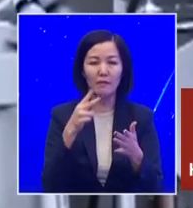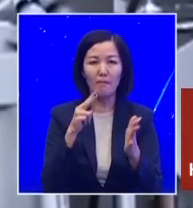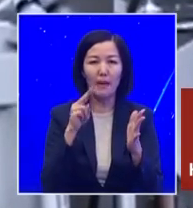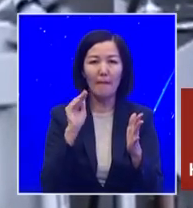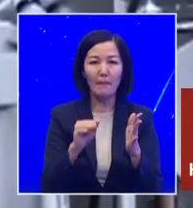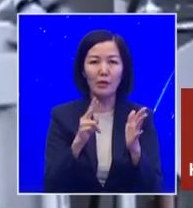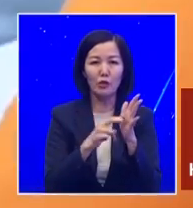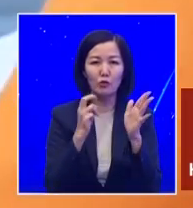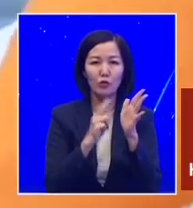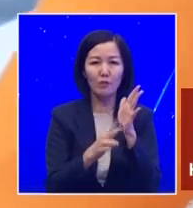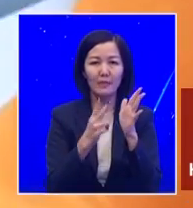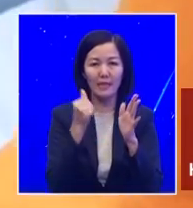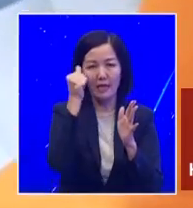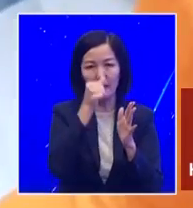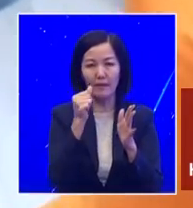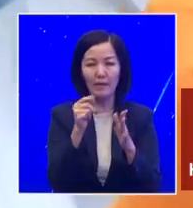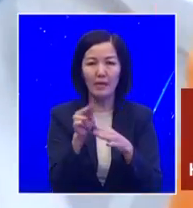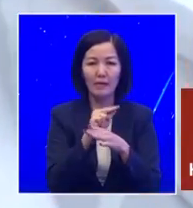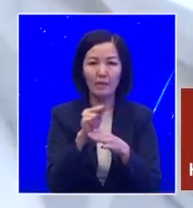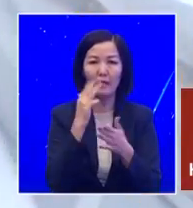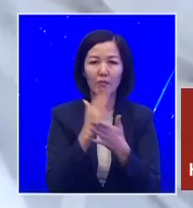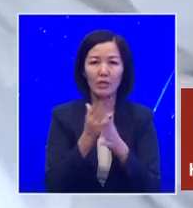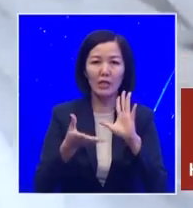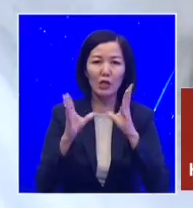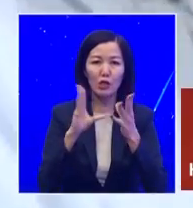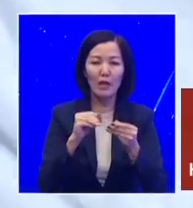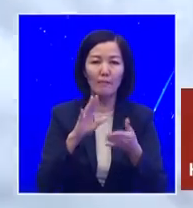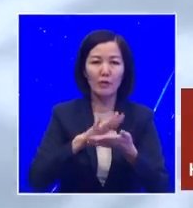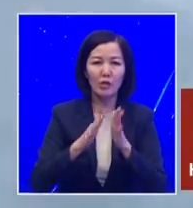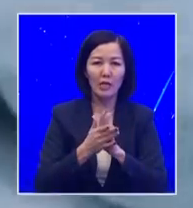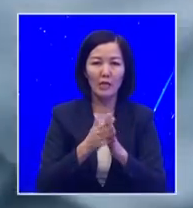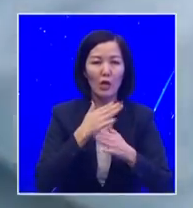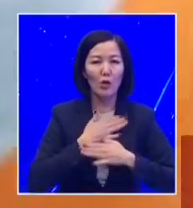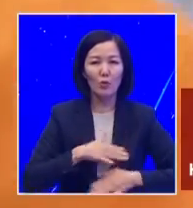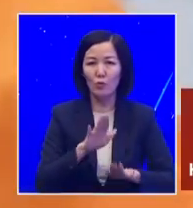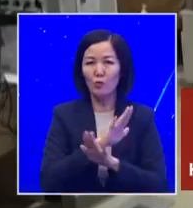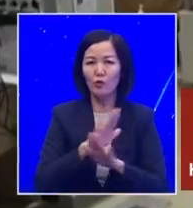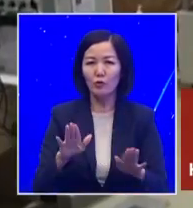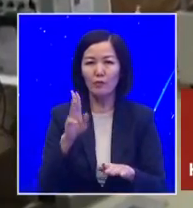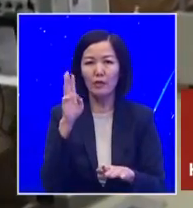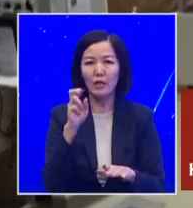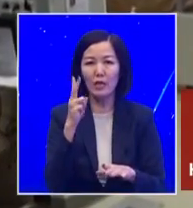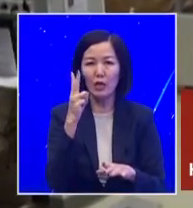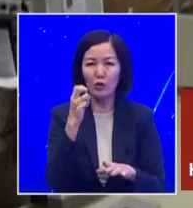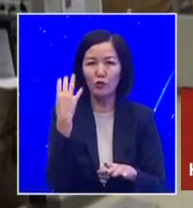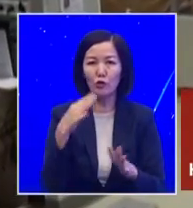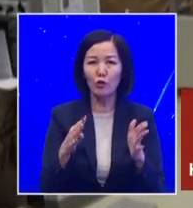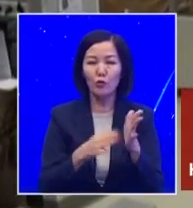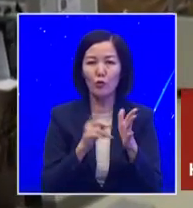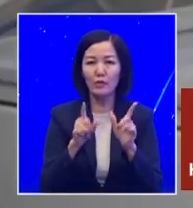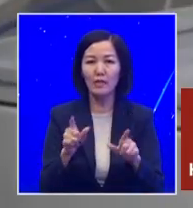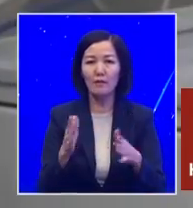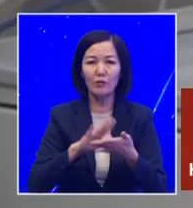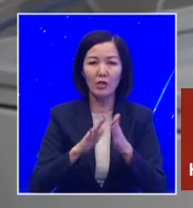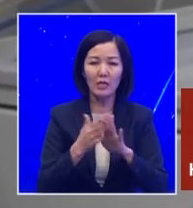науқас амбулаториялық жағдайда ем қабылдап жатыр. Жалпы елдегі эпидахуал көңіл көншітпейді. 249 адамның жағдайы ауыр.